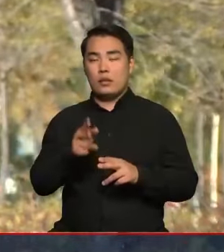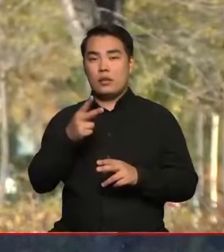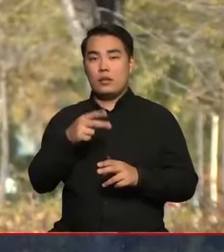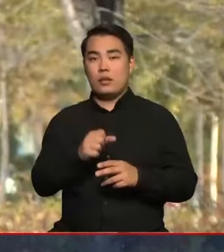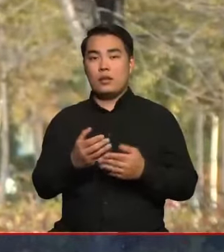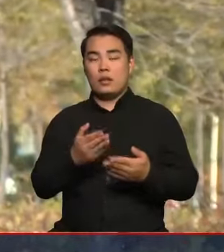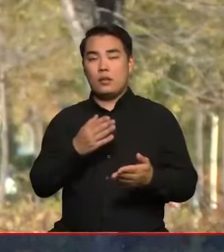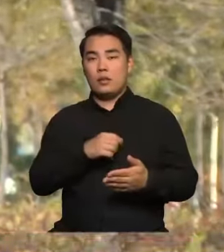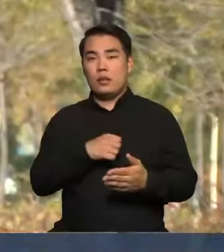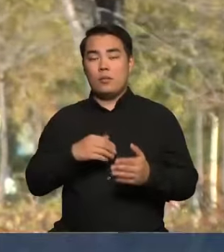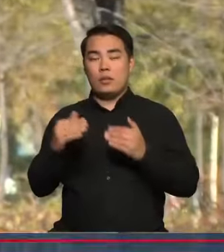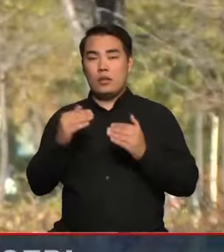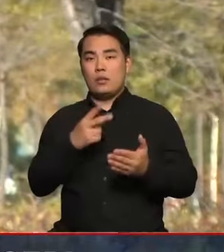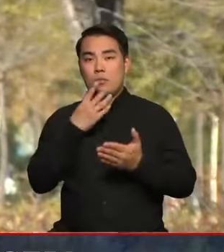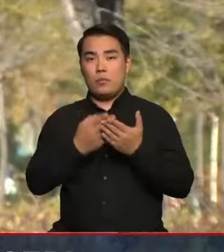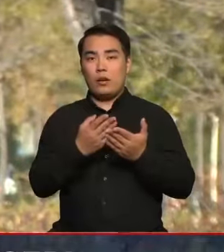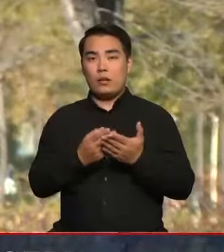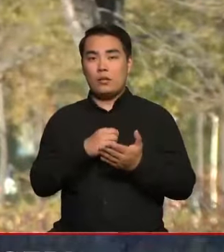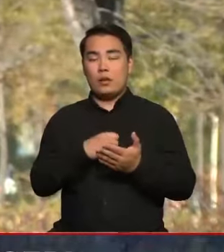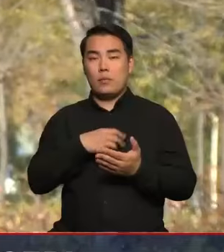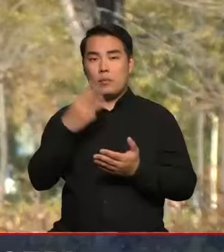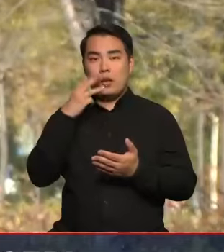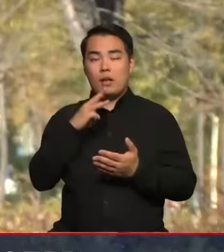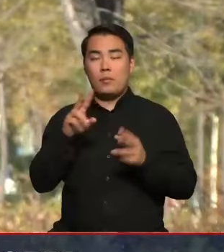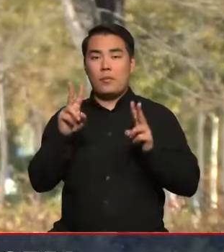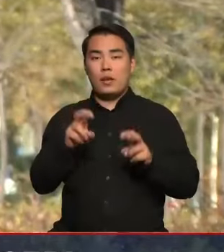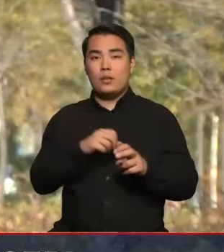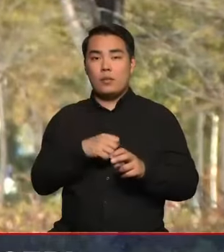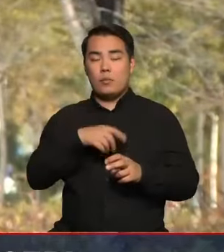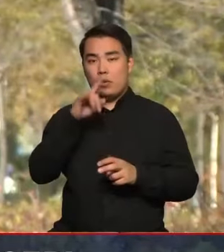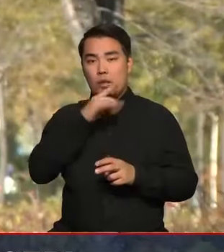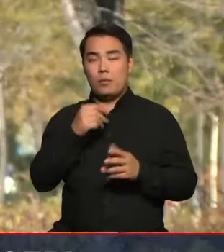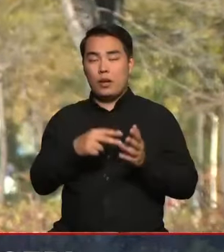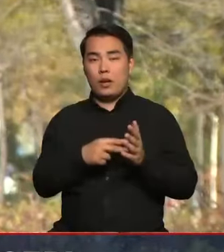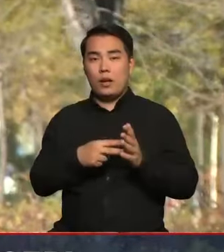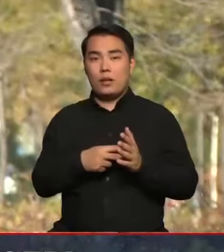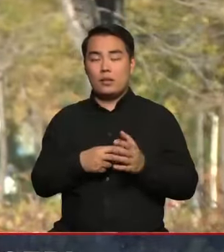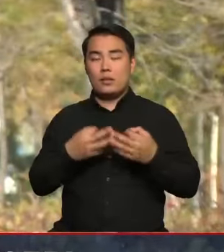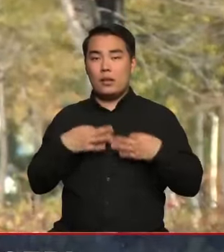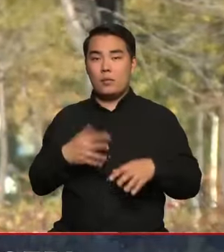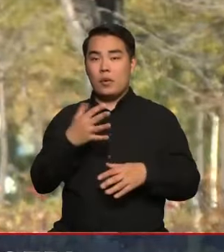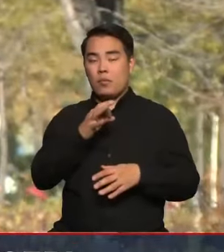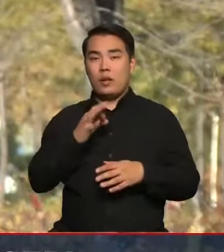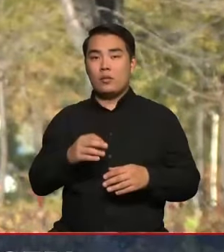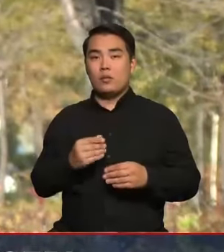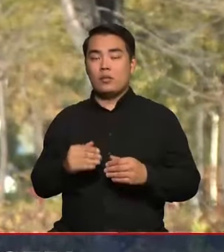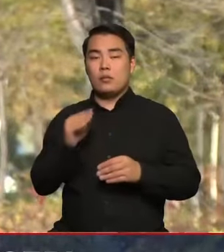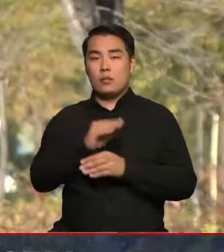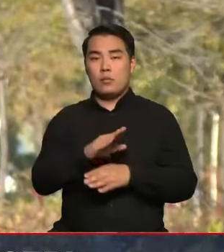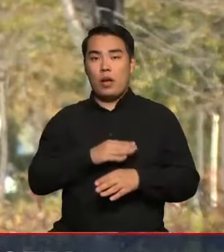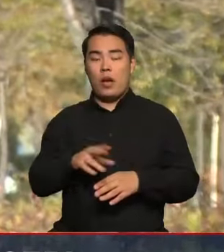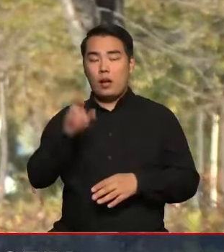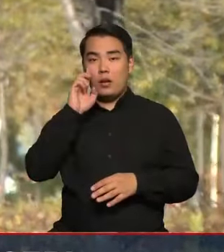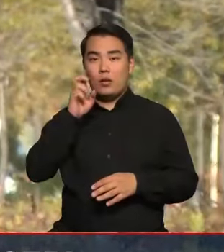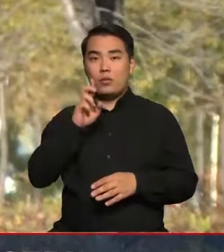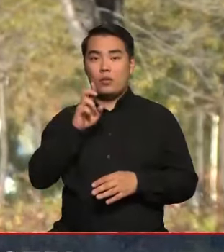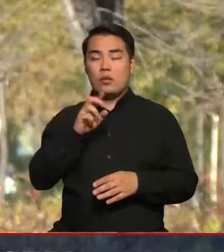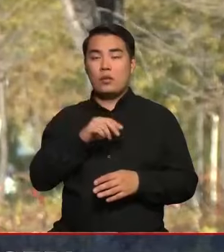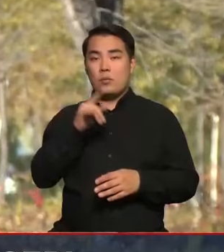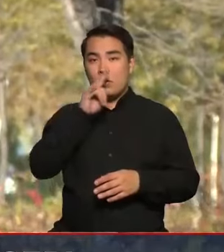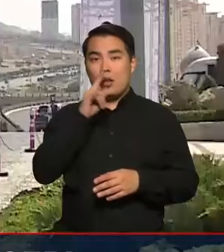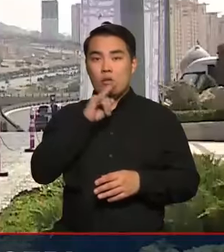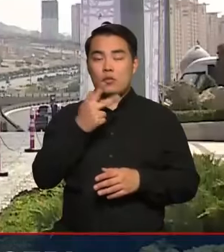бұрын ғана ең төменгі көрсеткіште тұрған Брент маркалы мұнайдың бағасы бірден 5%-ға қымбаттаған. Ал елде мұнай 3